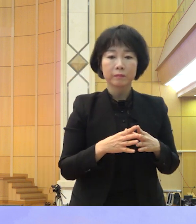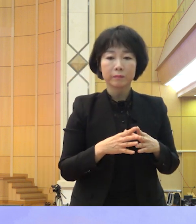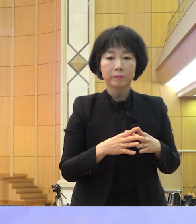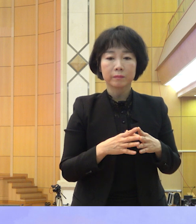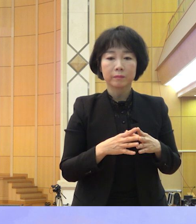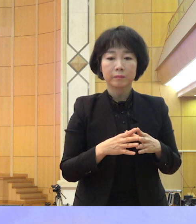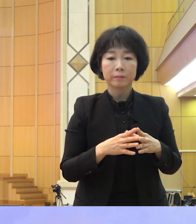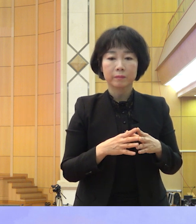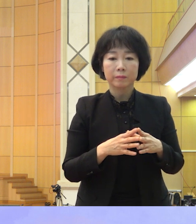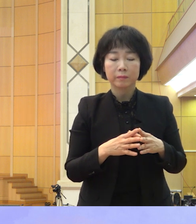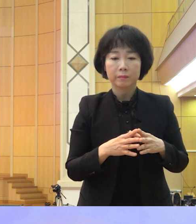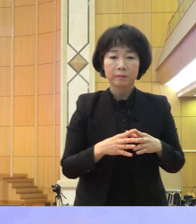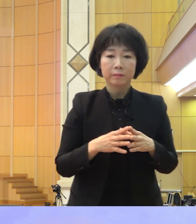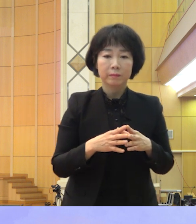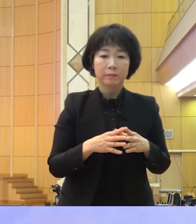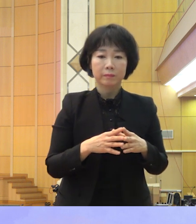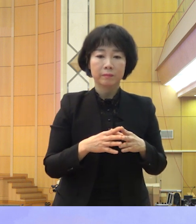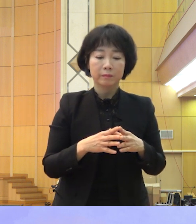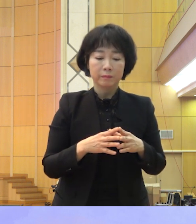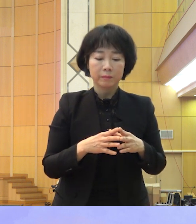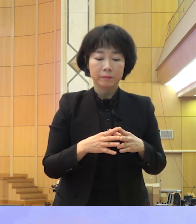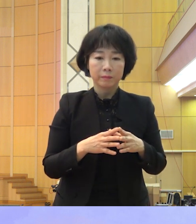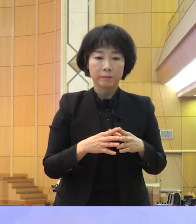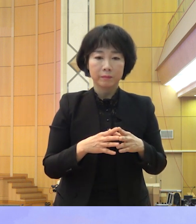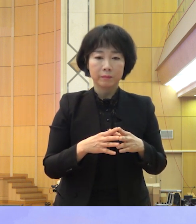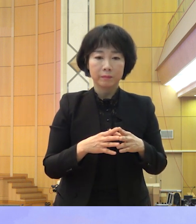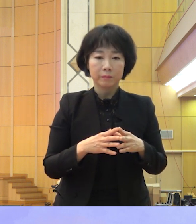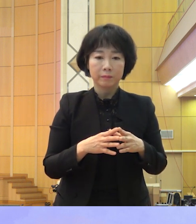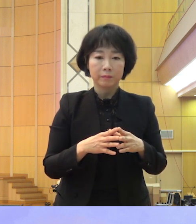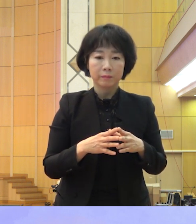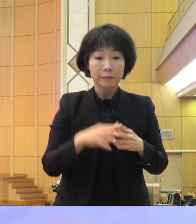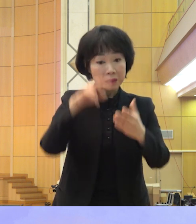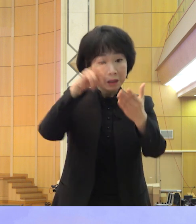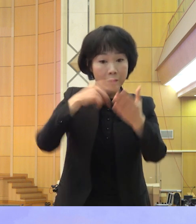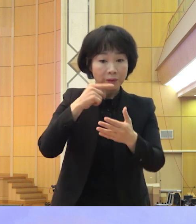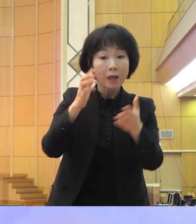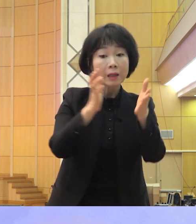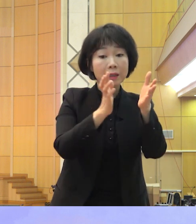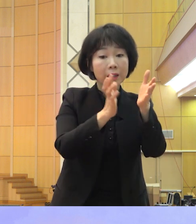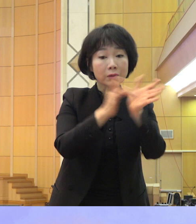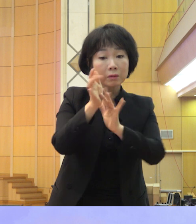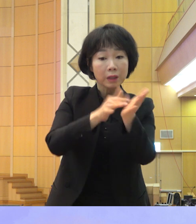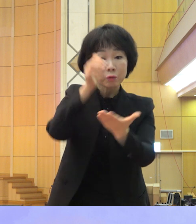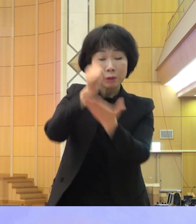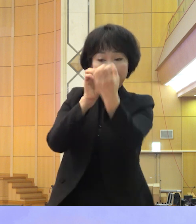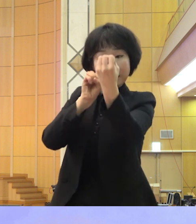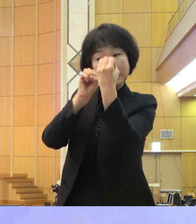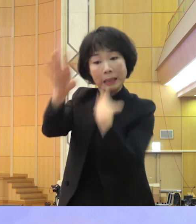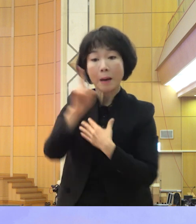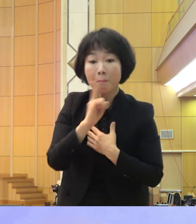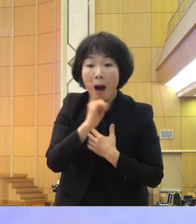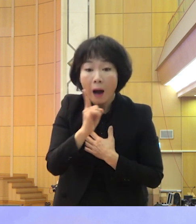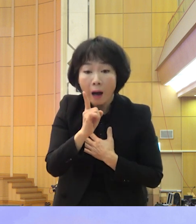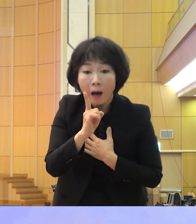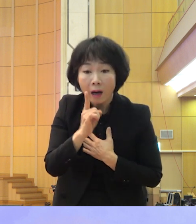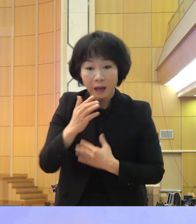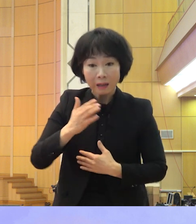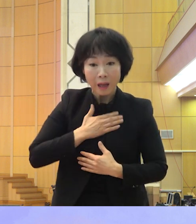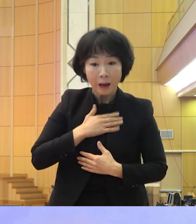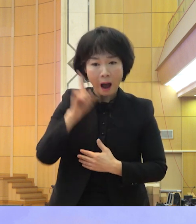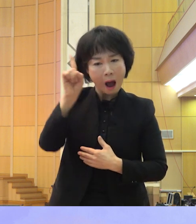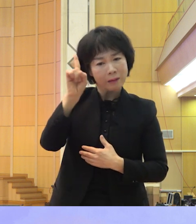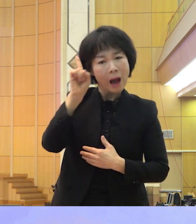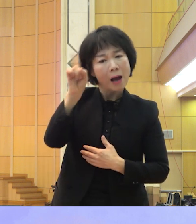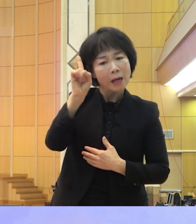21절부터 24절. 네, 예수께서 대답하여 이르시되